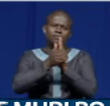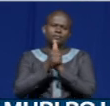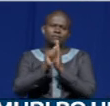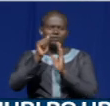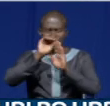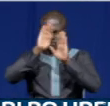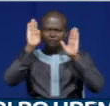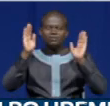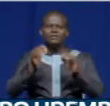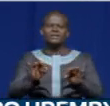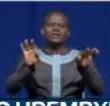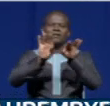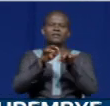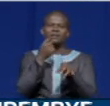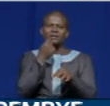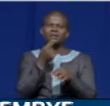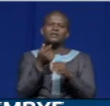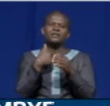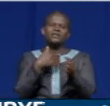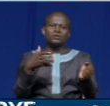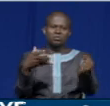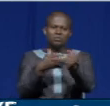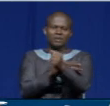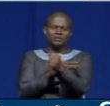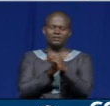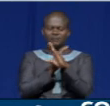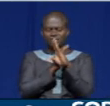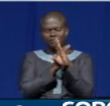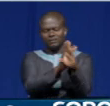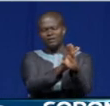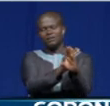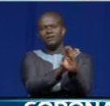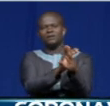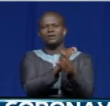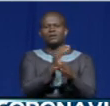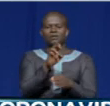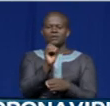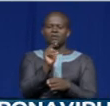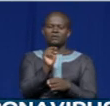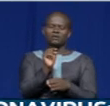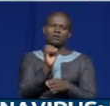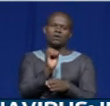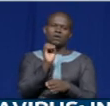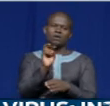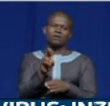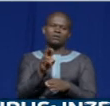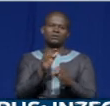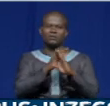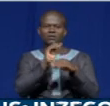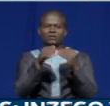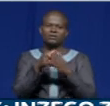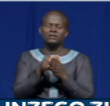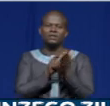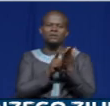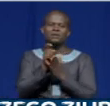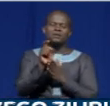uzi n'akamaro k'iyo miti se iyi miti ifite ububasha bwo kwirinda kurinda coronavirus cyangwa se kurinda n'izindi manandi